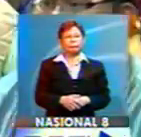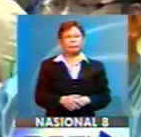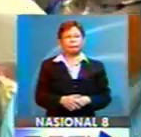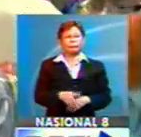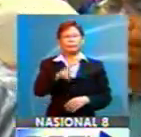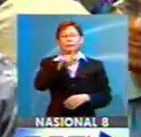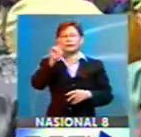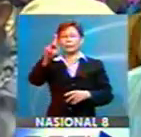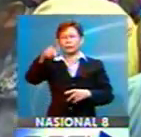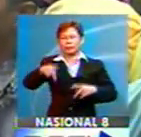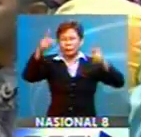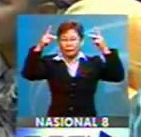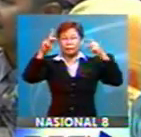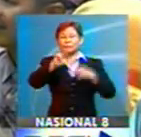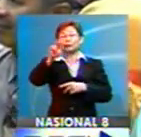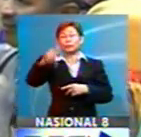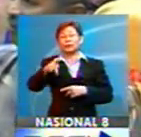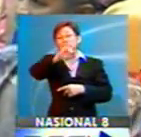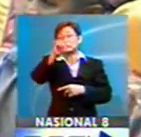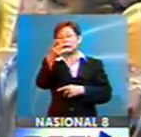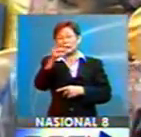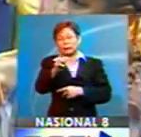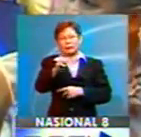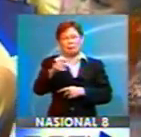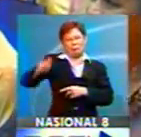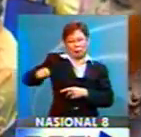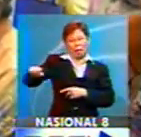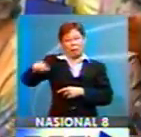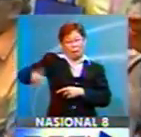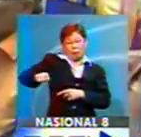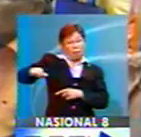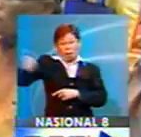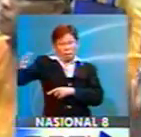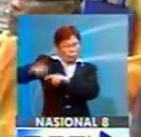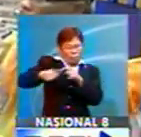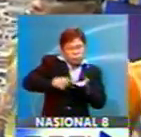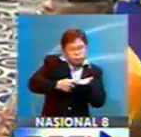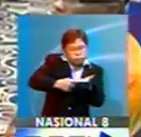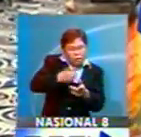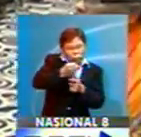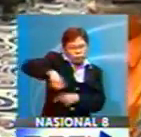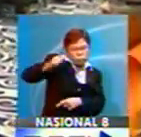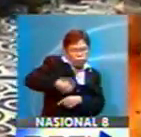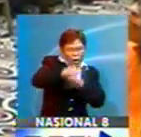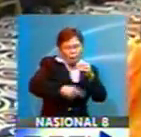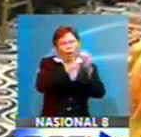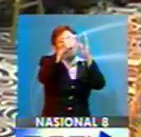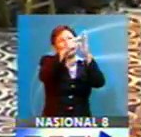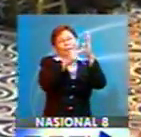Menurut Ketua Pengarah JAKIM Dato' Osman Mustafa, mahkamah lain tidak boleh membincang atau membicarakan hal berkaitan hukum